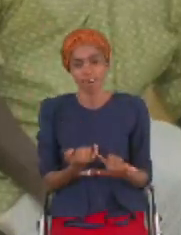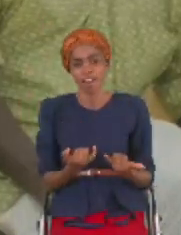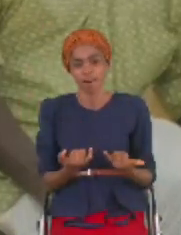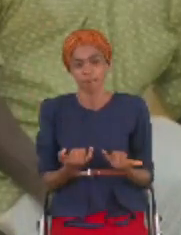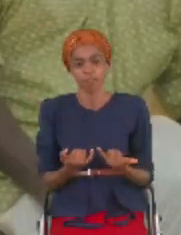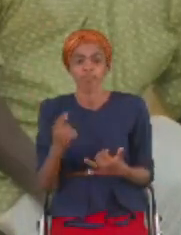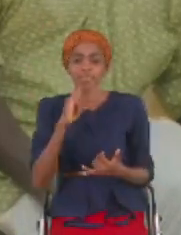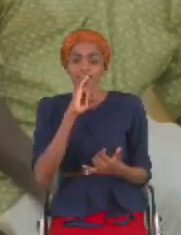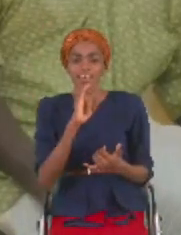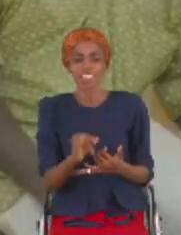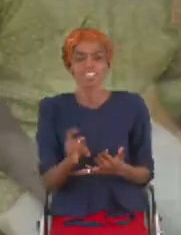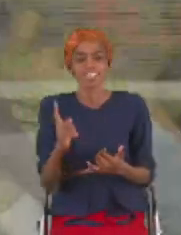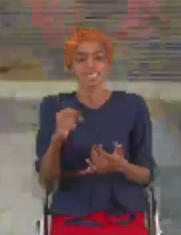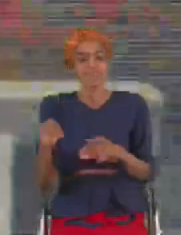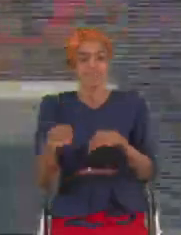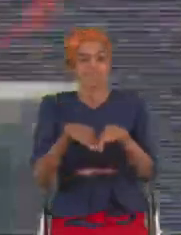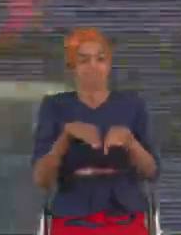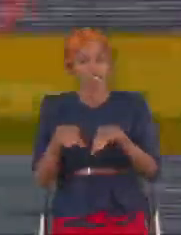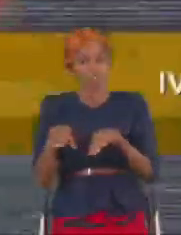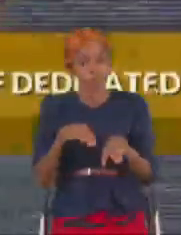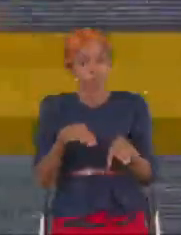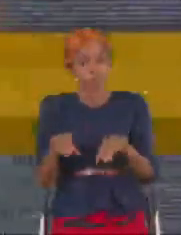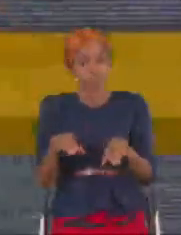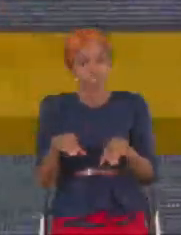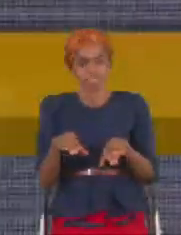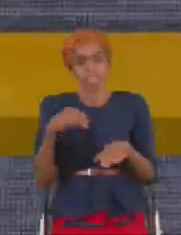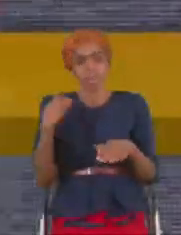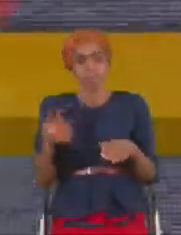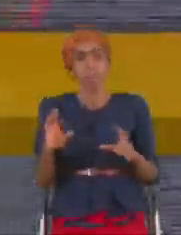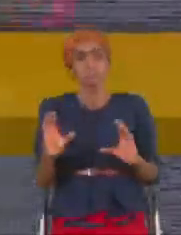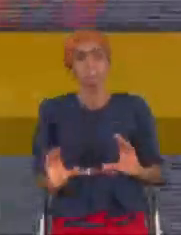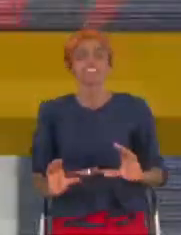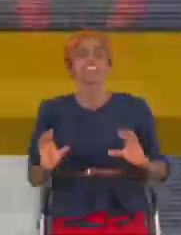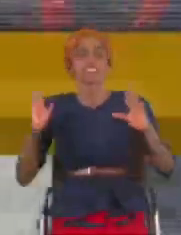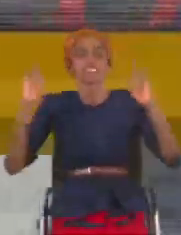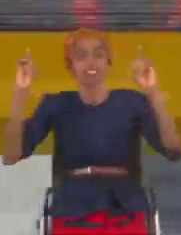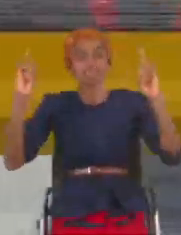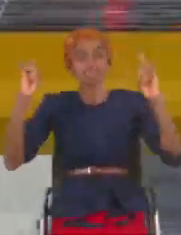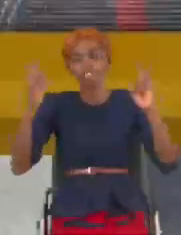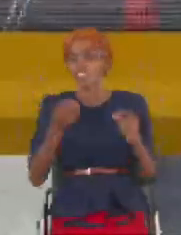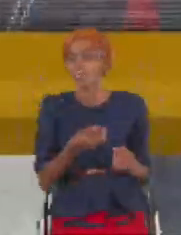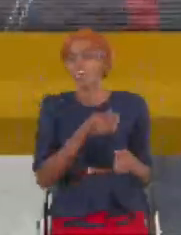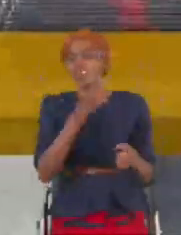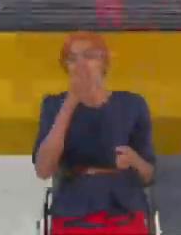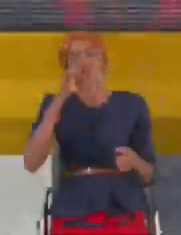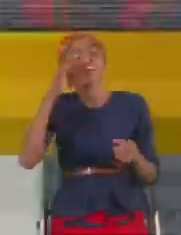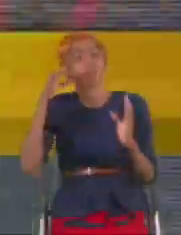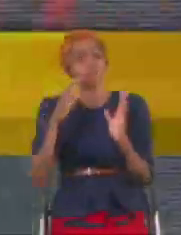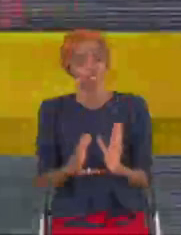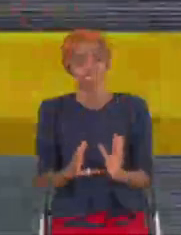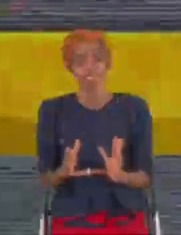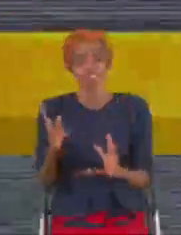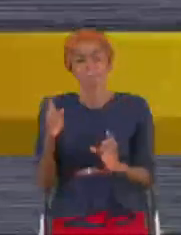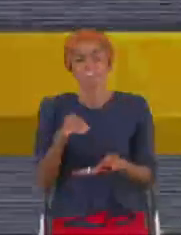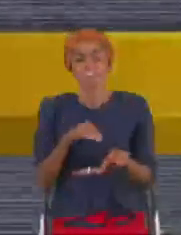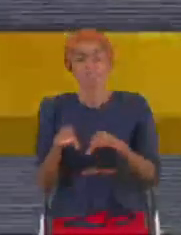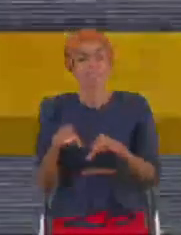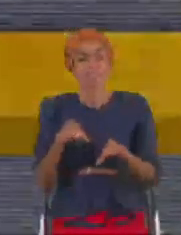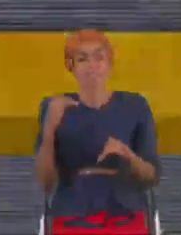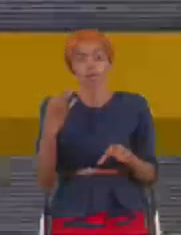modèles la performance des laboureurs dédié engagé la performance